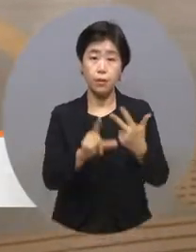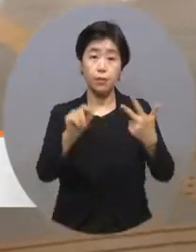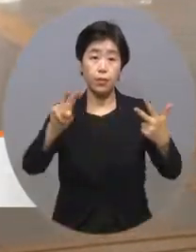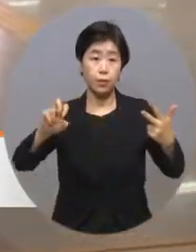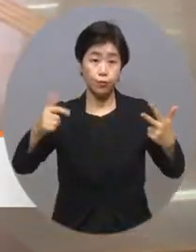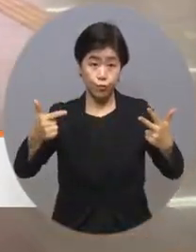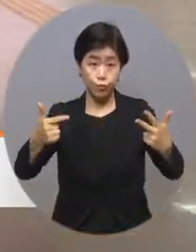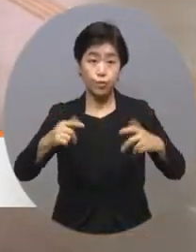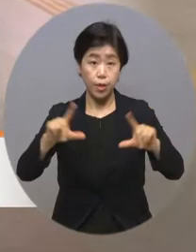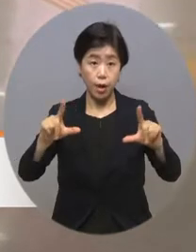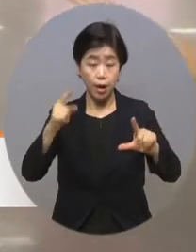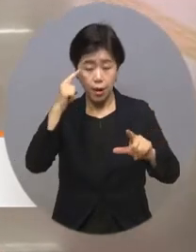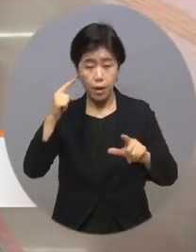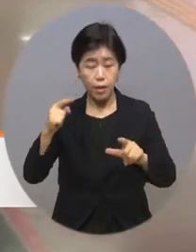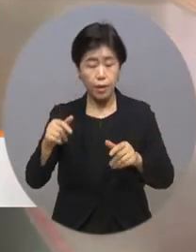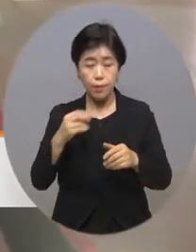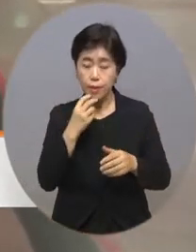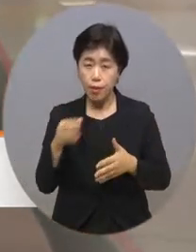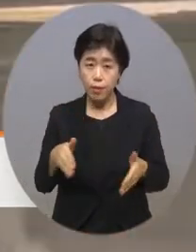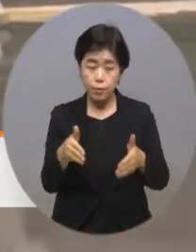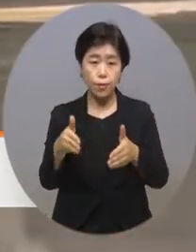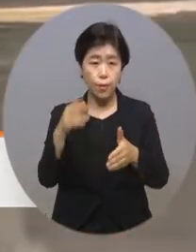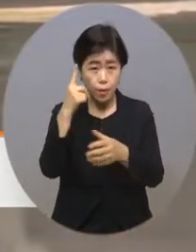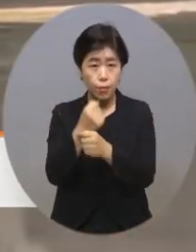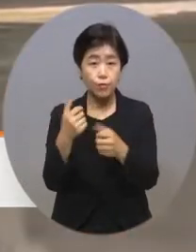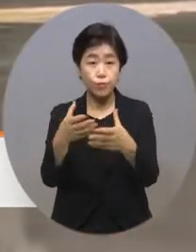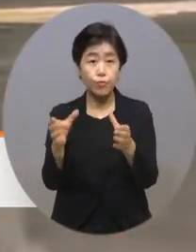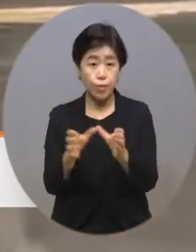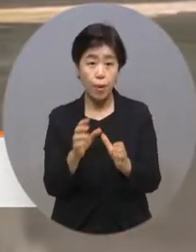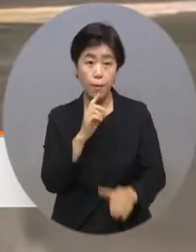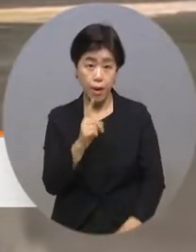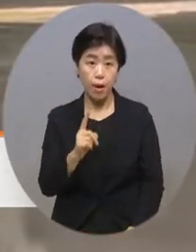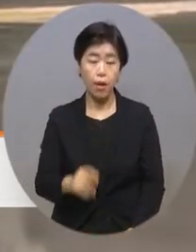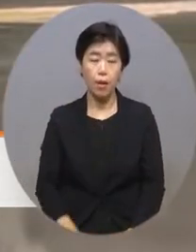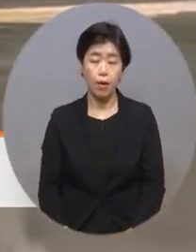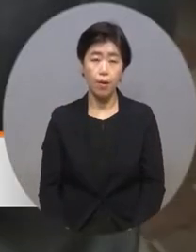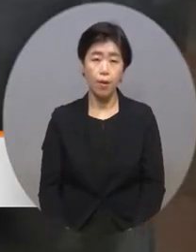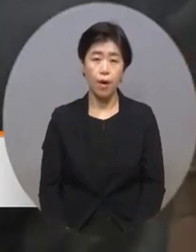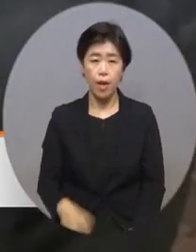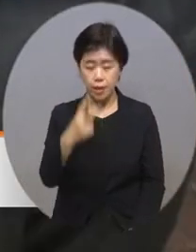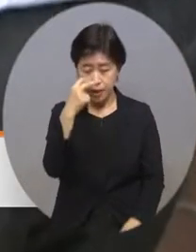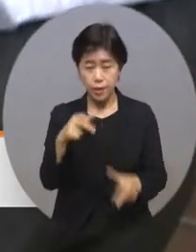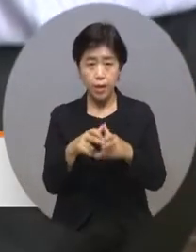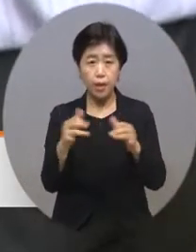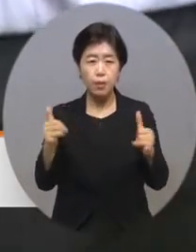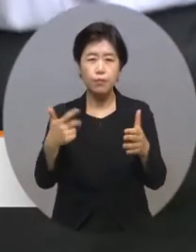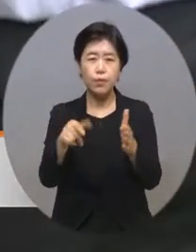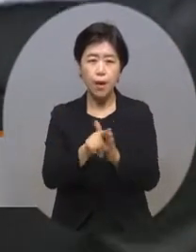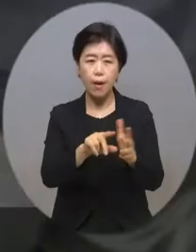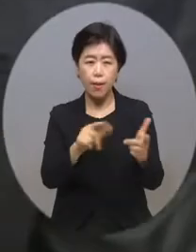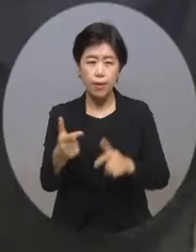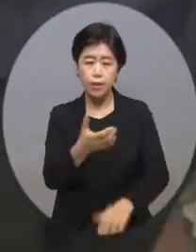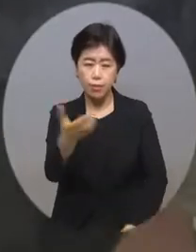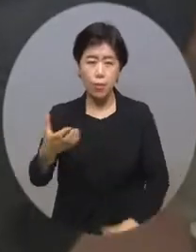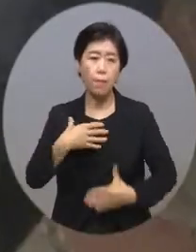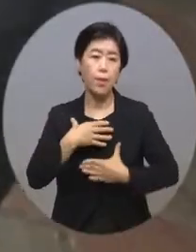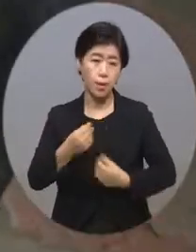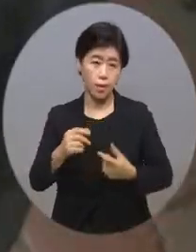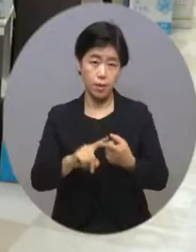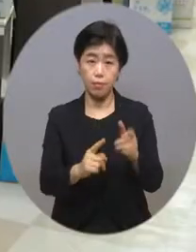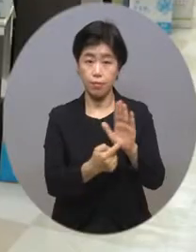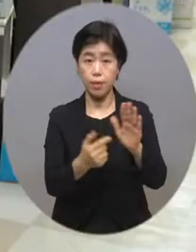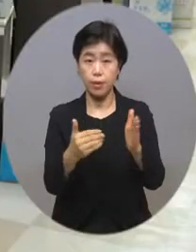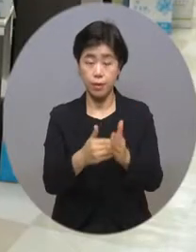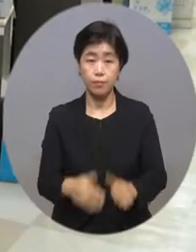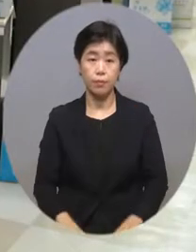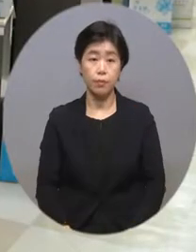연구원은 해당 내용을 담은 두통 복지 사각지대에 방치된 시각장애인 이동 편의 보고서를 발간했습니다 지난해 기준